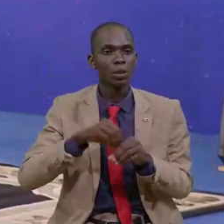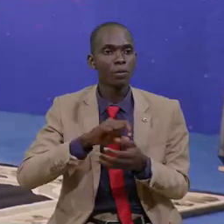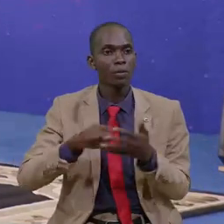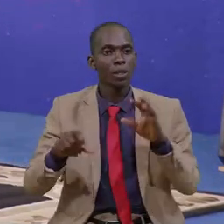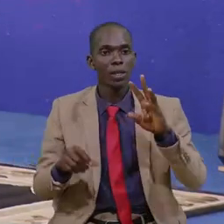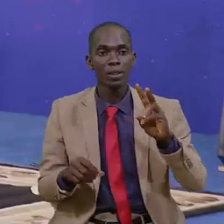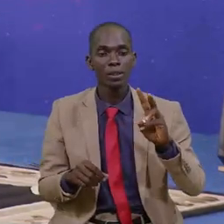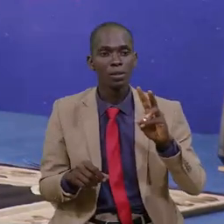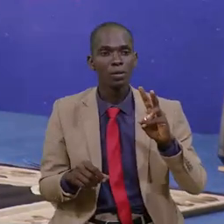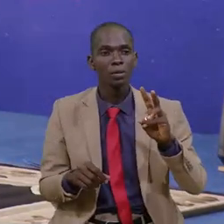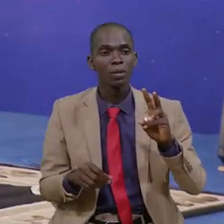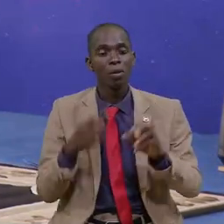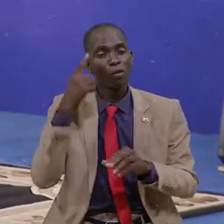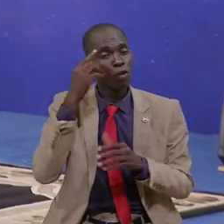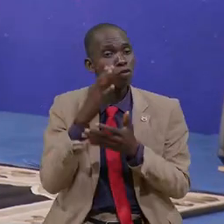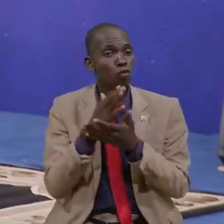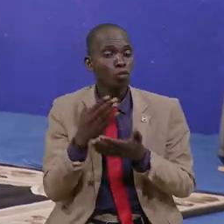Verset 16.